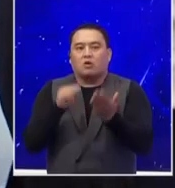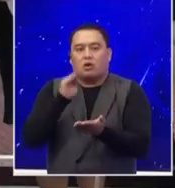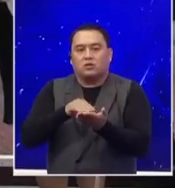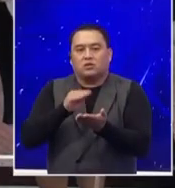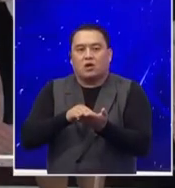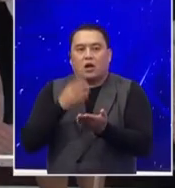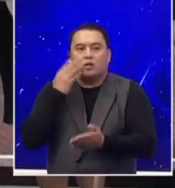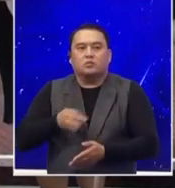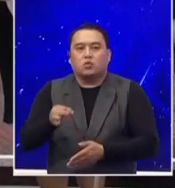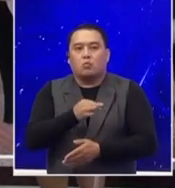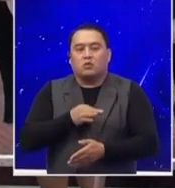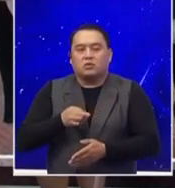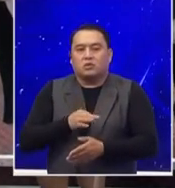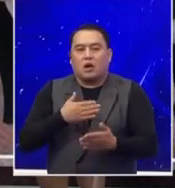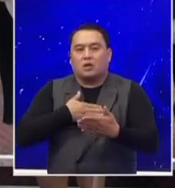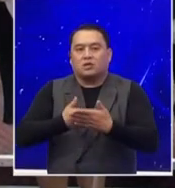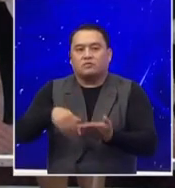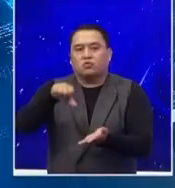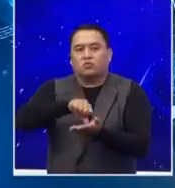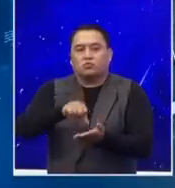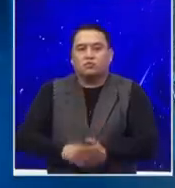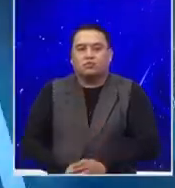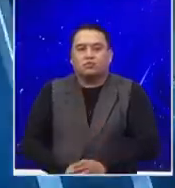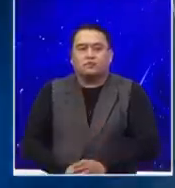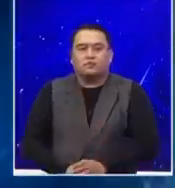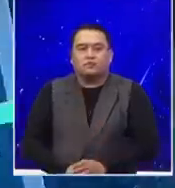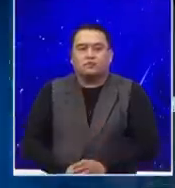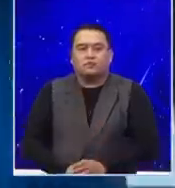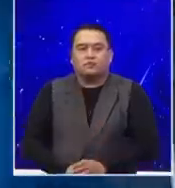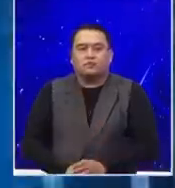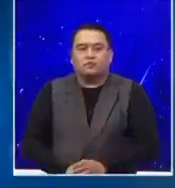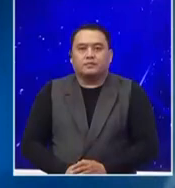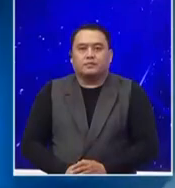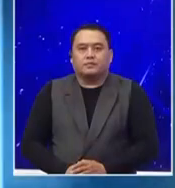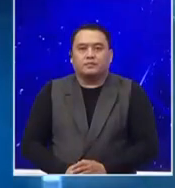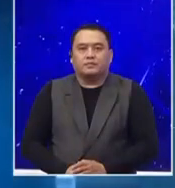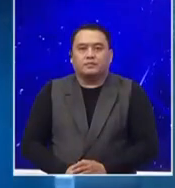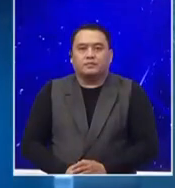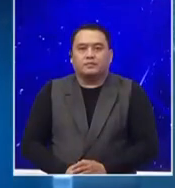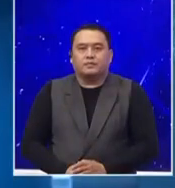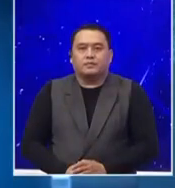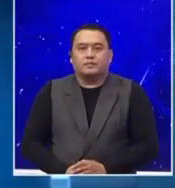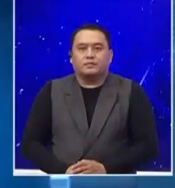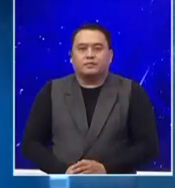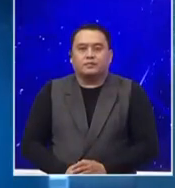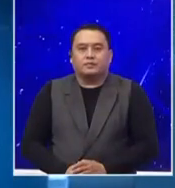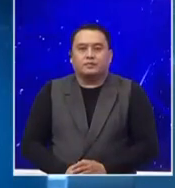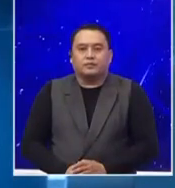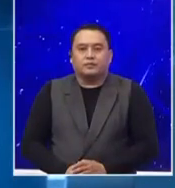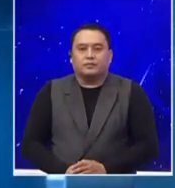акима области за их активную гражданскую позицию. Гульмира Тимиргалиева, Жасулан Шенкенджи, телеканал ЖТСУ, Талдыкурган.